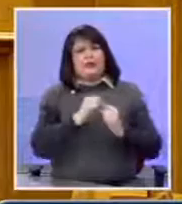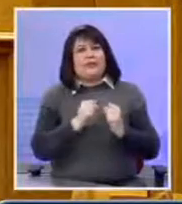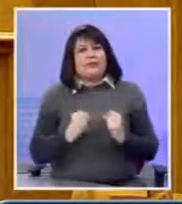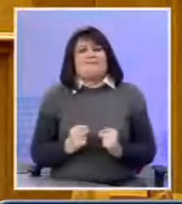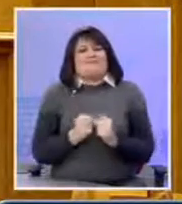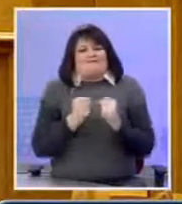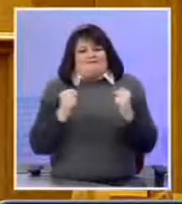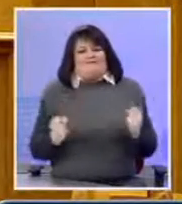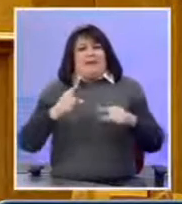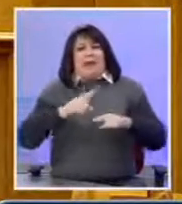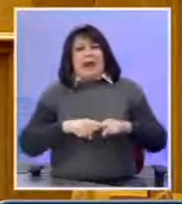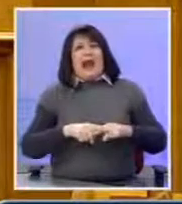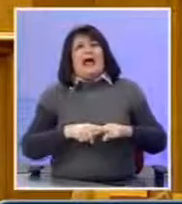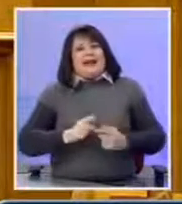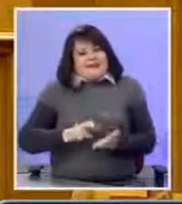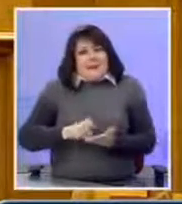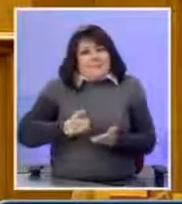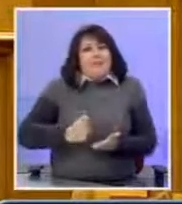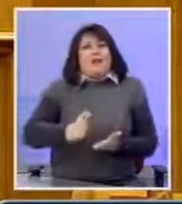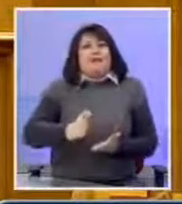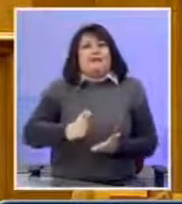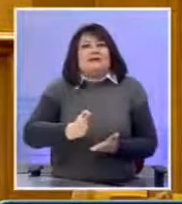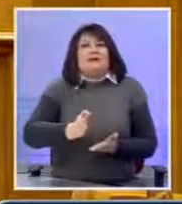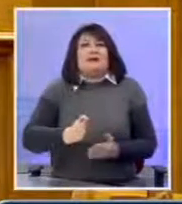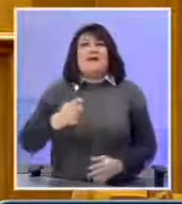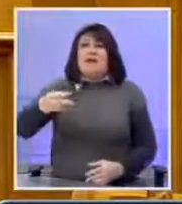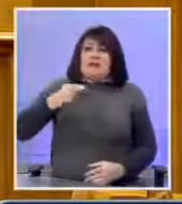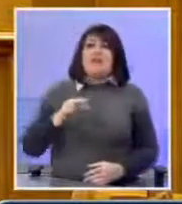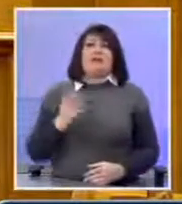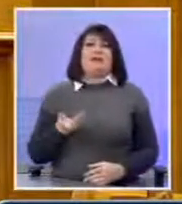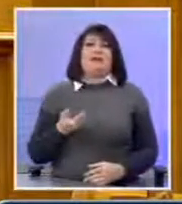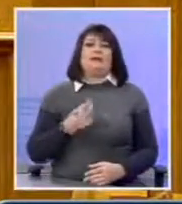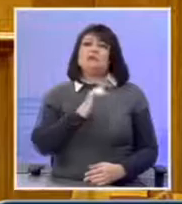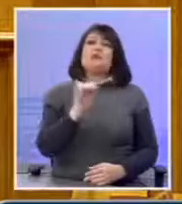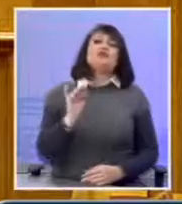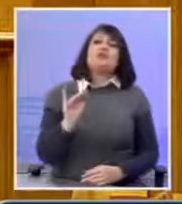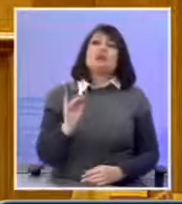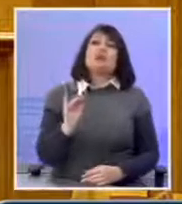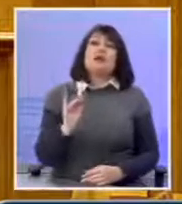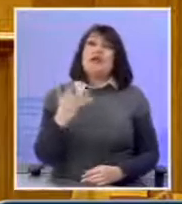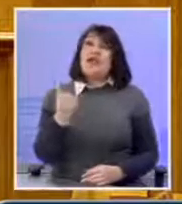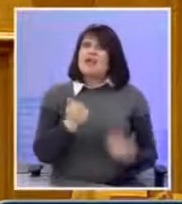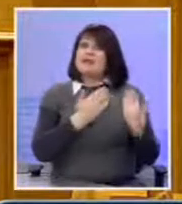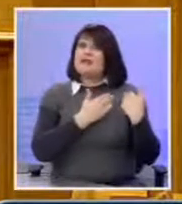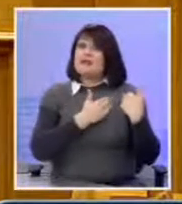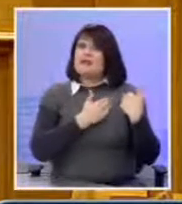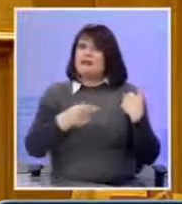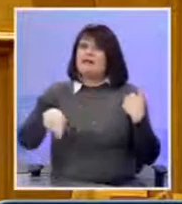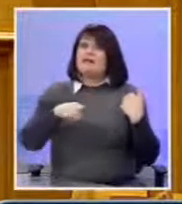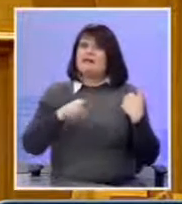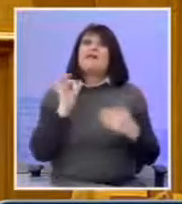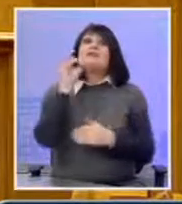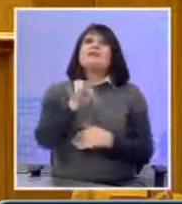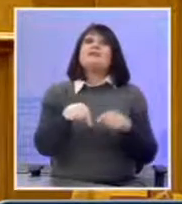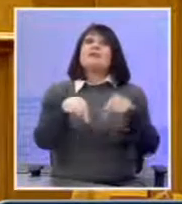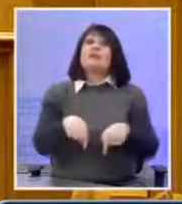στα πόδια της και να πάει δύο βήματα παραπέρα και δεν απαντάτε στο ερώτημα, έχετε ευθύνη ή όχι για το ότι φτάσαμε